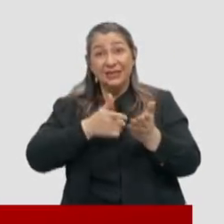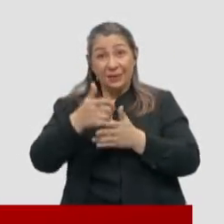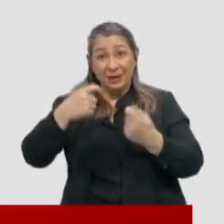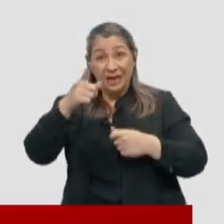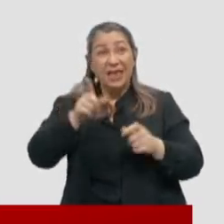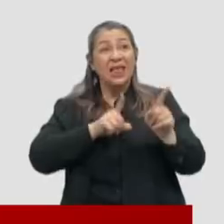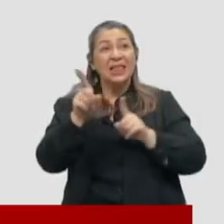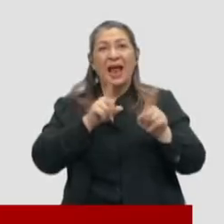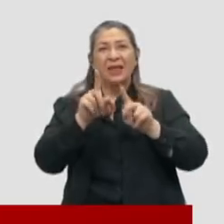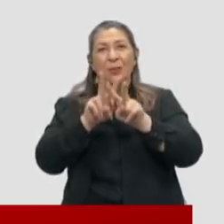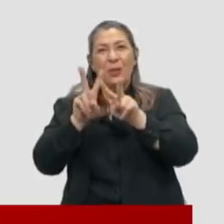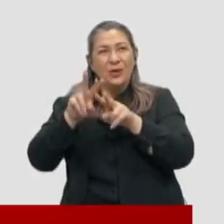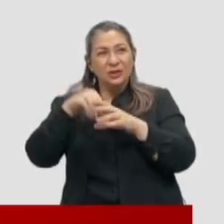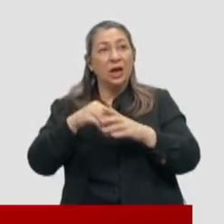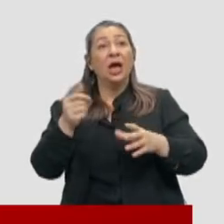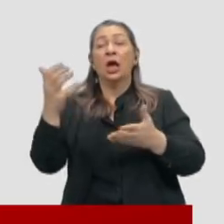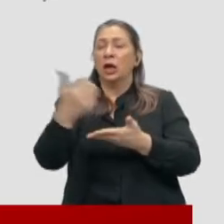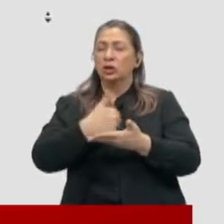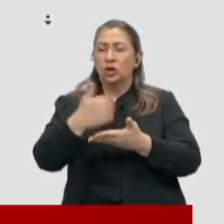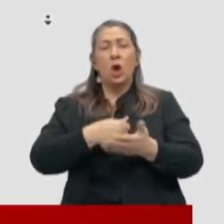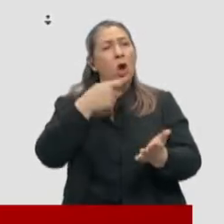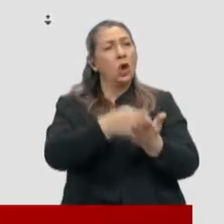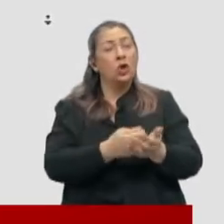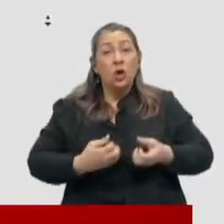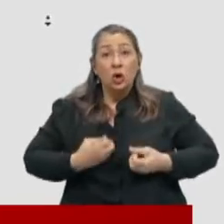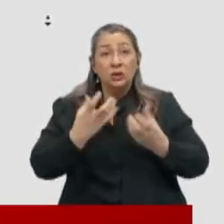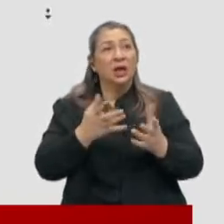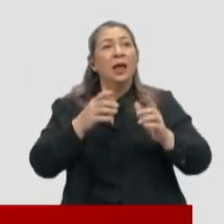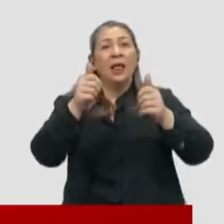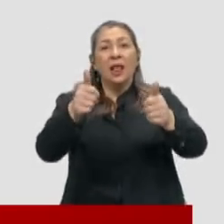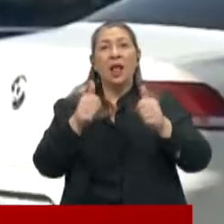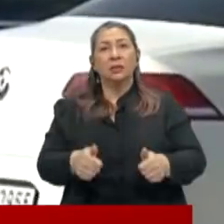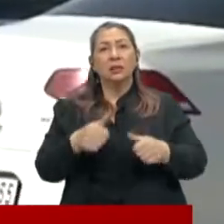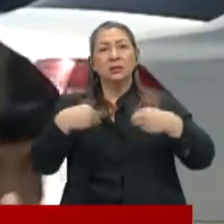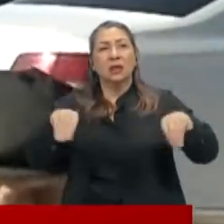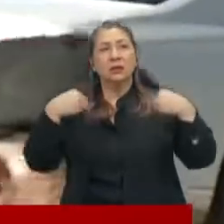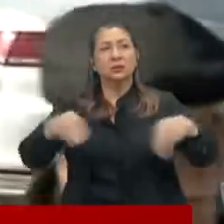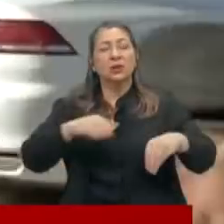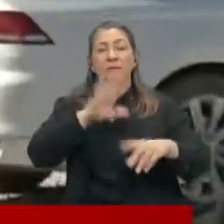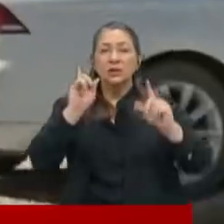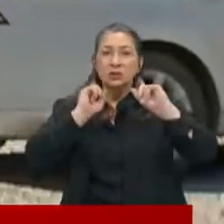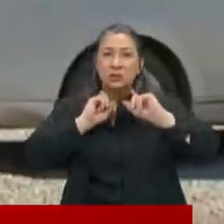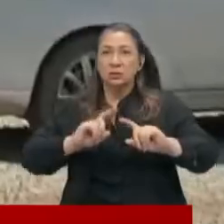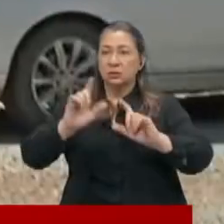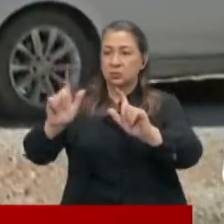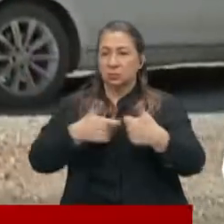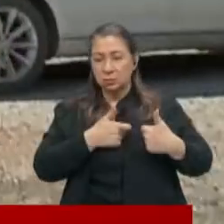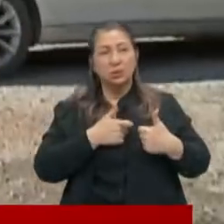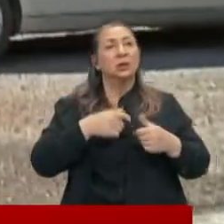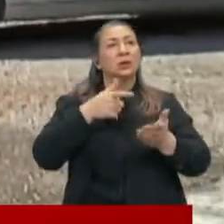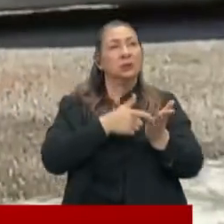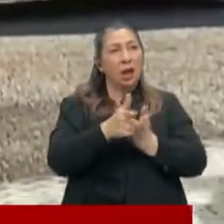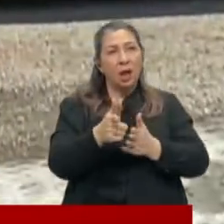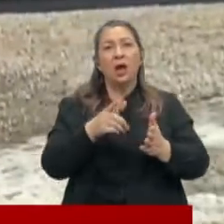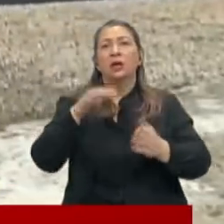internet sitesi kazanıyor ve ödüyor dediği üreticilerin ilanlarıyla dolu. Hepsi icradan satılık tarla ya